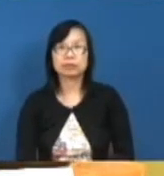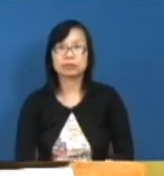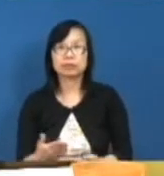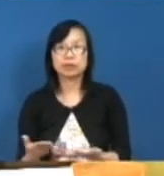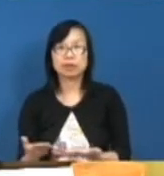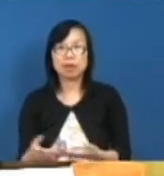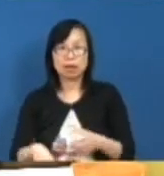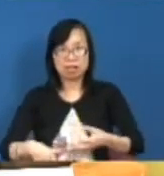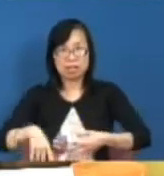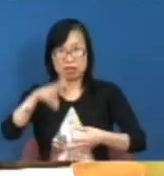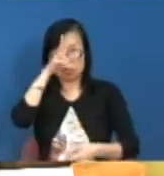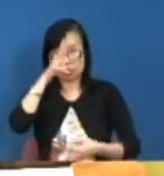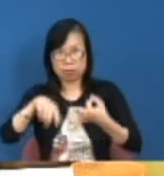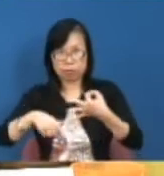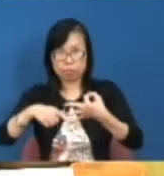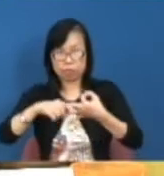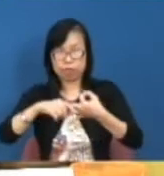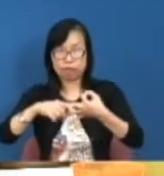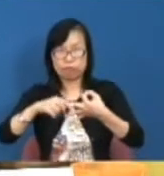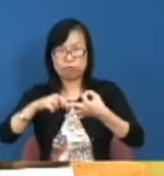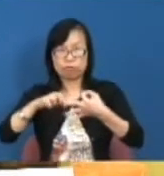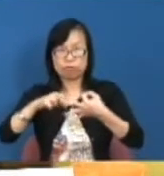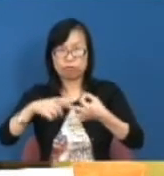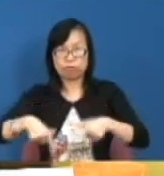咁嘅林衰論嘅暴力就犀利啦，